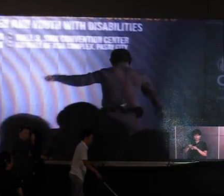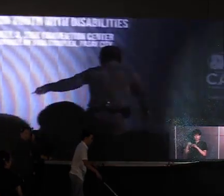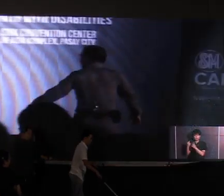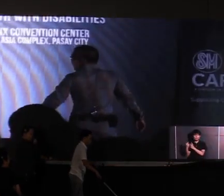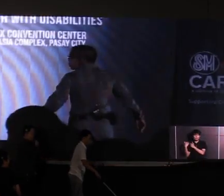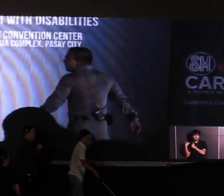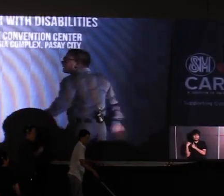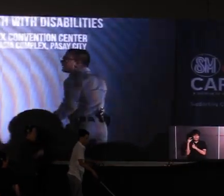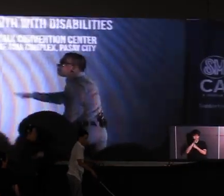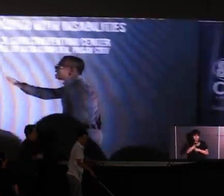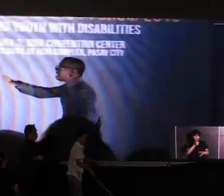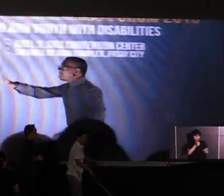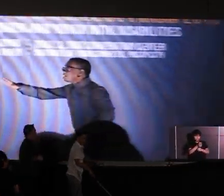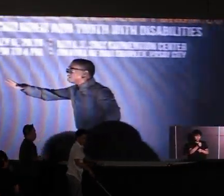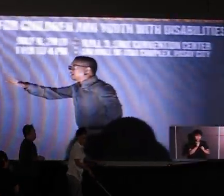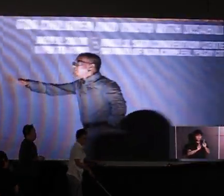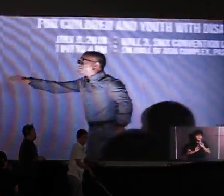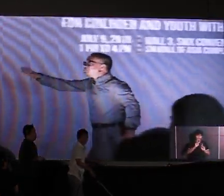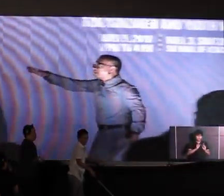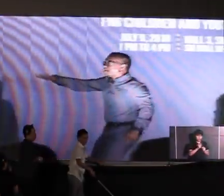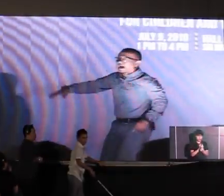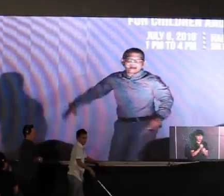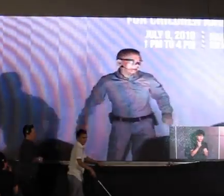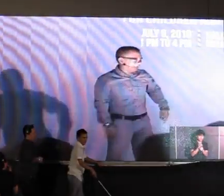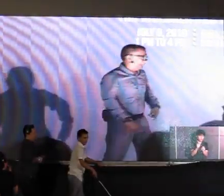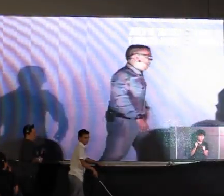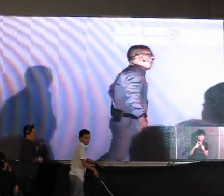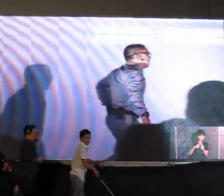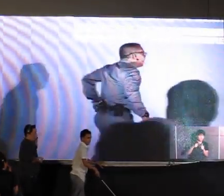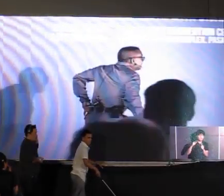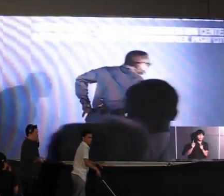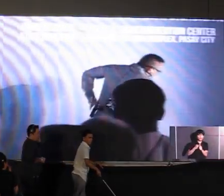dyan, assuming na-trap lang kayo, ha, i-imit yung mga paa.